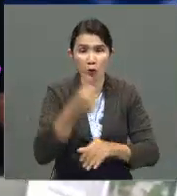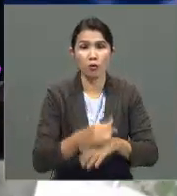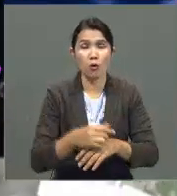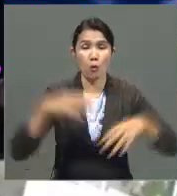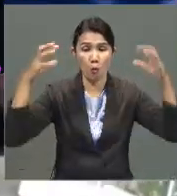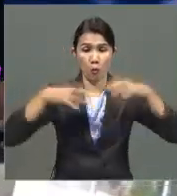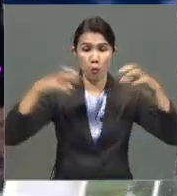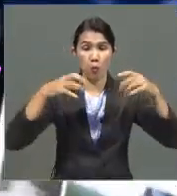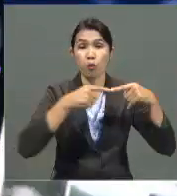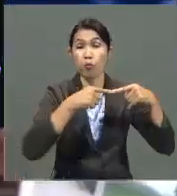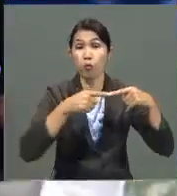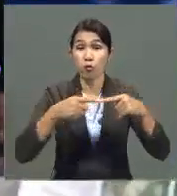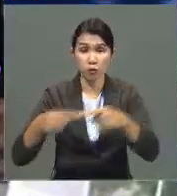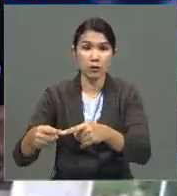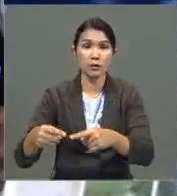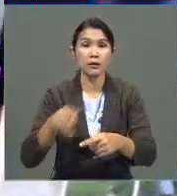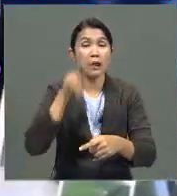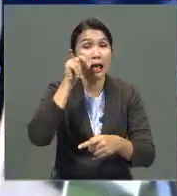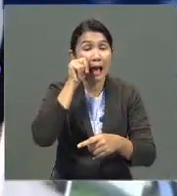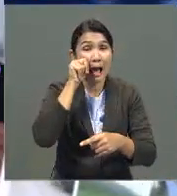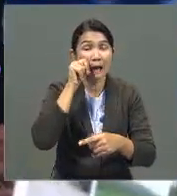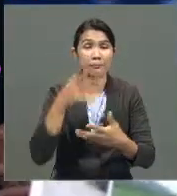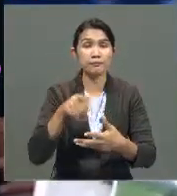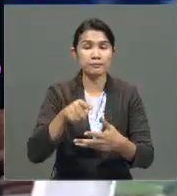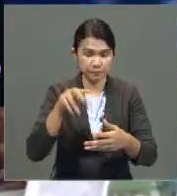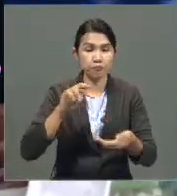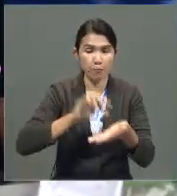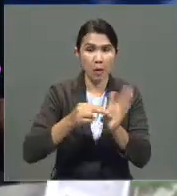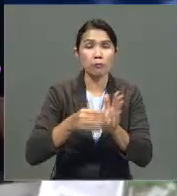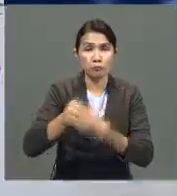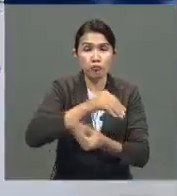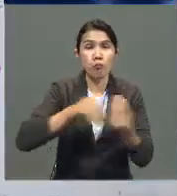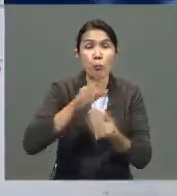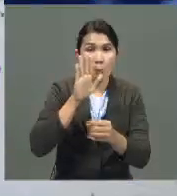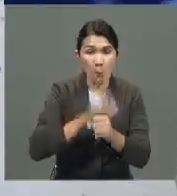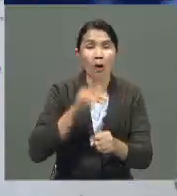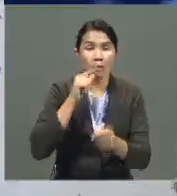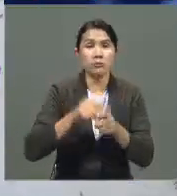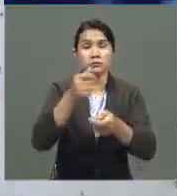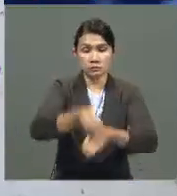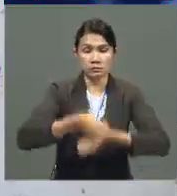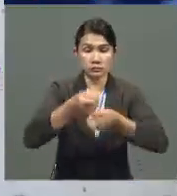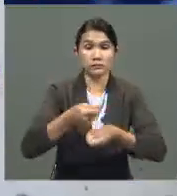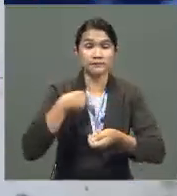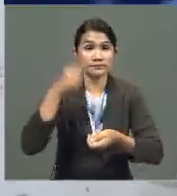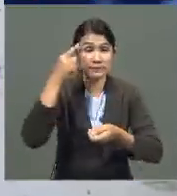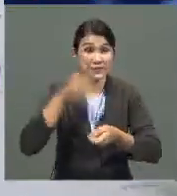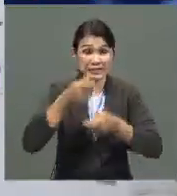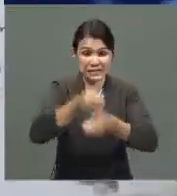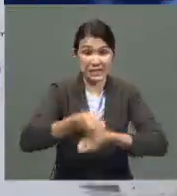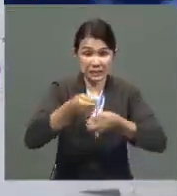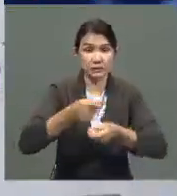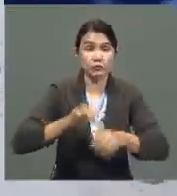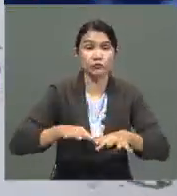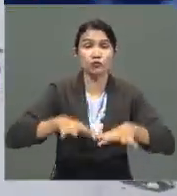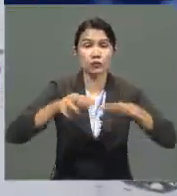งมาอย่างต่อเนื่องก็จะทำให้ปริมาณน้ำต้นทุนมีเพียงพอสำหรับภาคการเกษตรน่าจะช่วยฟื้นฟูภาคการเกษตรจ